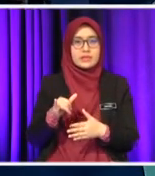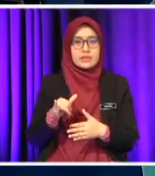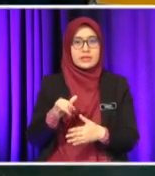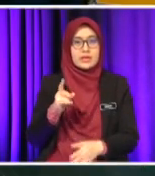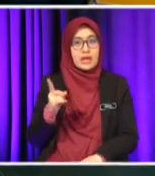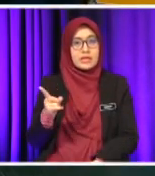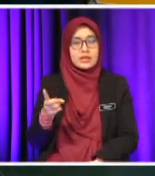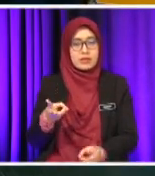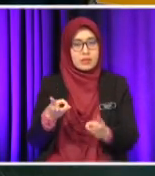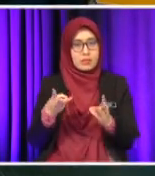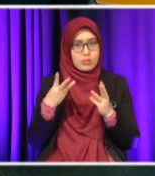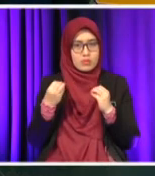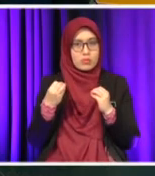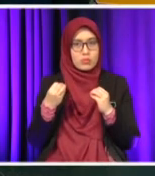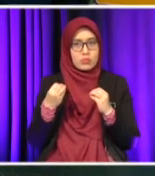hitam